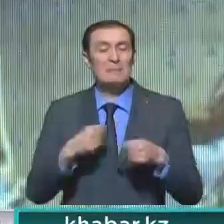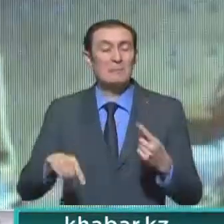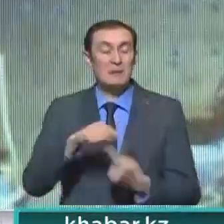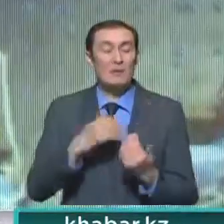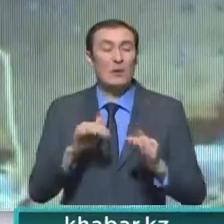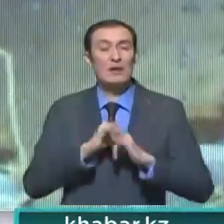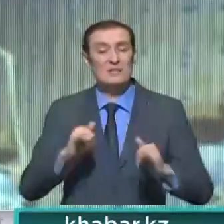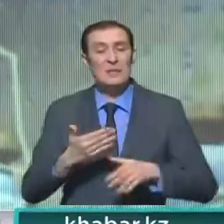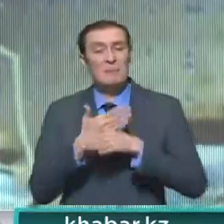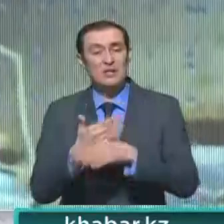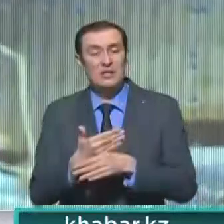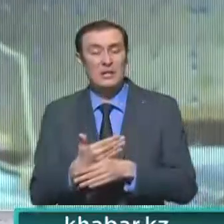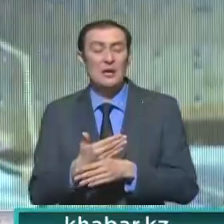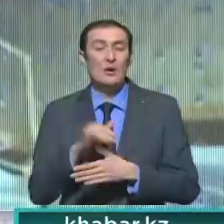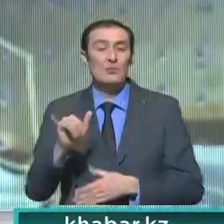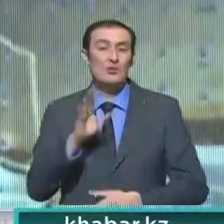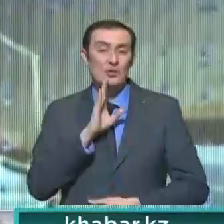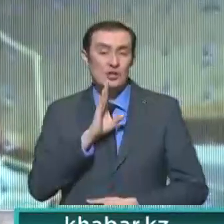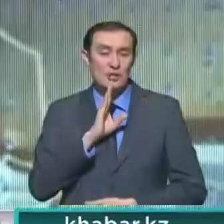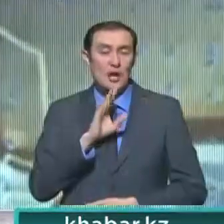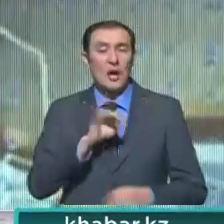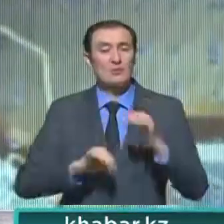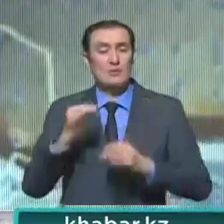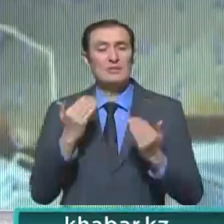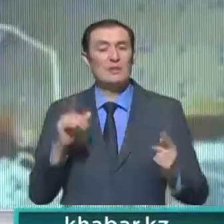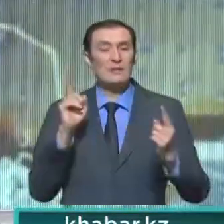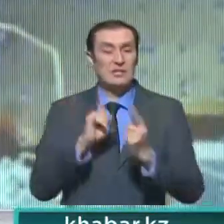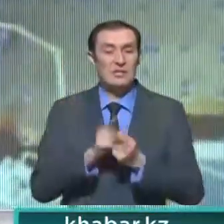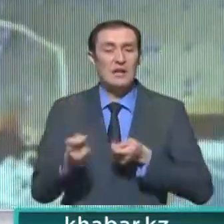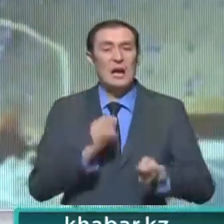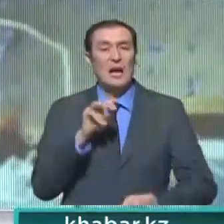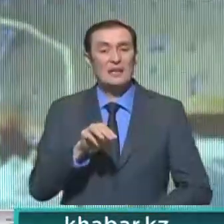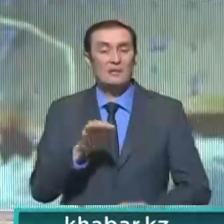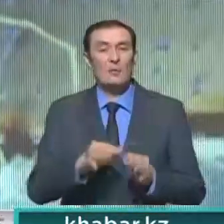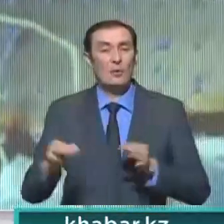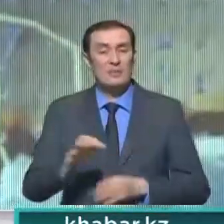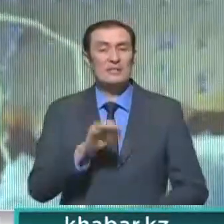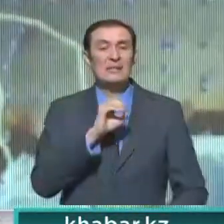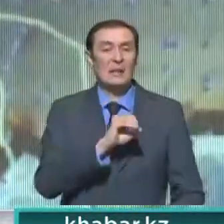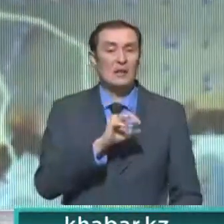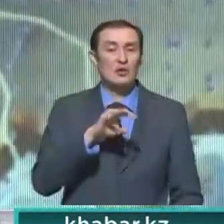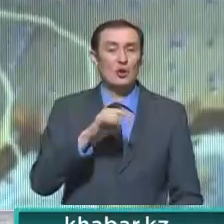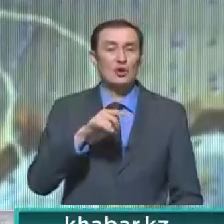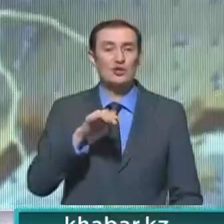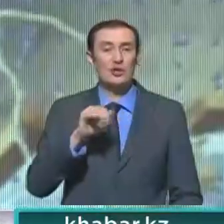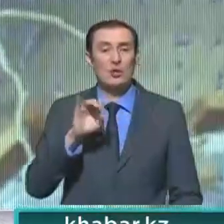О развитии и поддержке предпринимательства «Бизнес-леди» говорили сегодня на встрече с акимом региона Яралы Тугжановым.